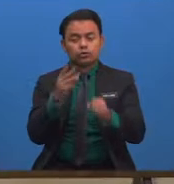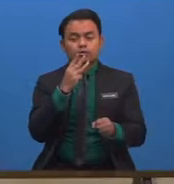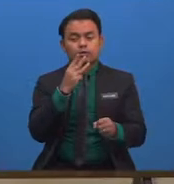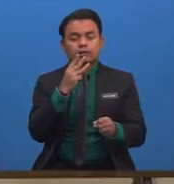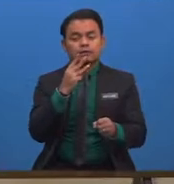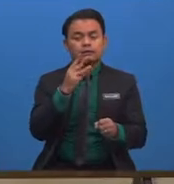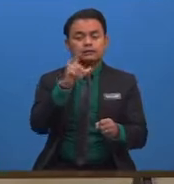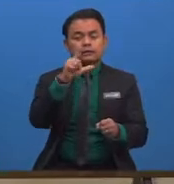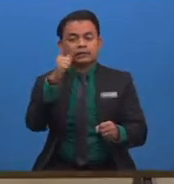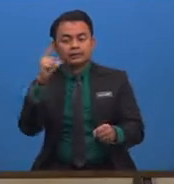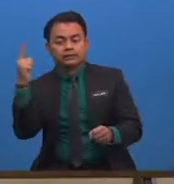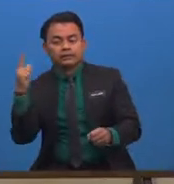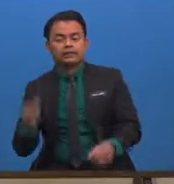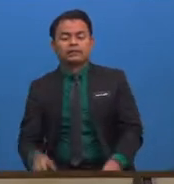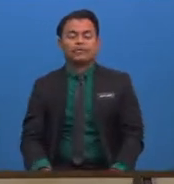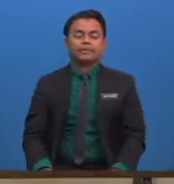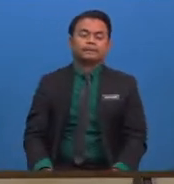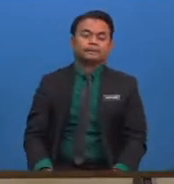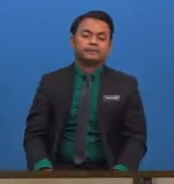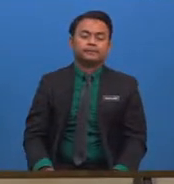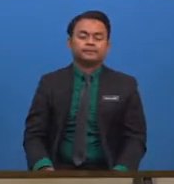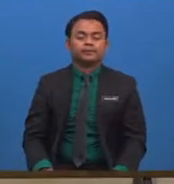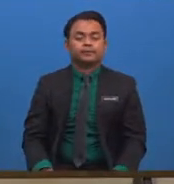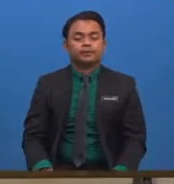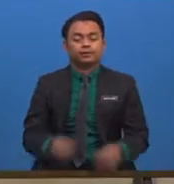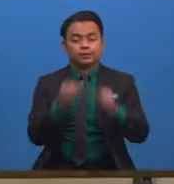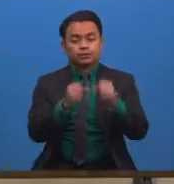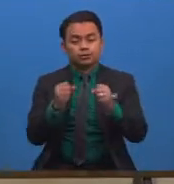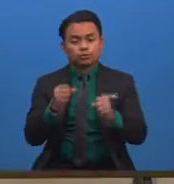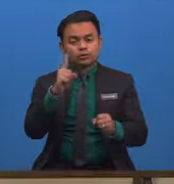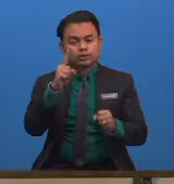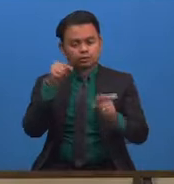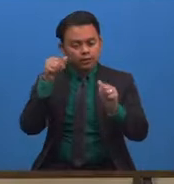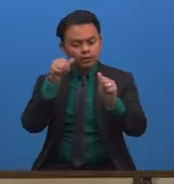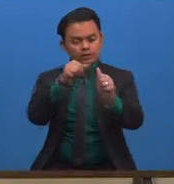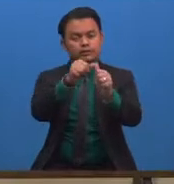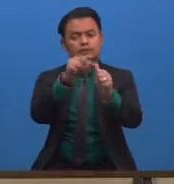Susunkan semua sayuran dengan kemas, iaitu pada satu arah saja.